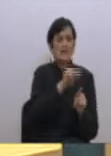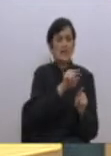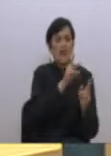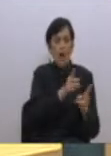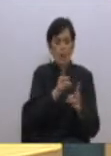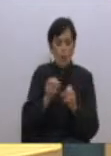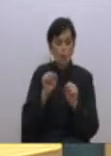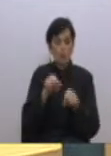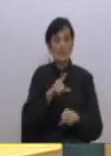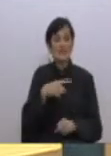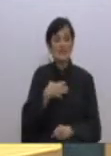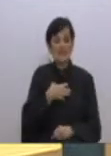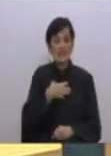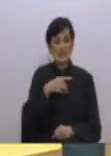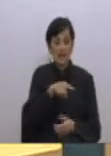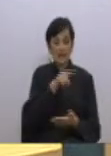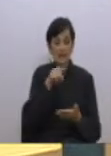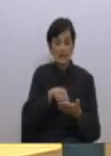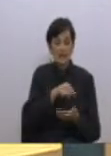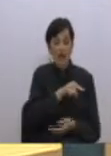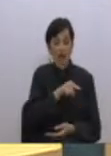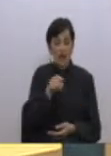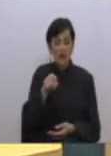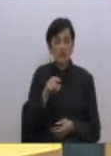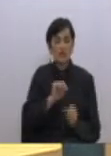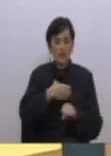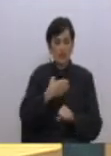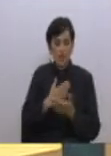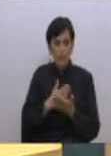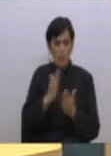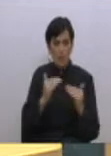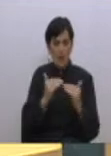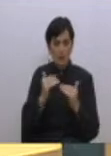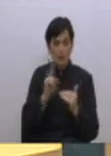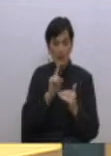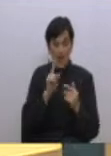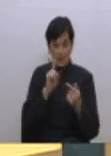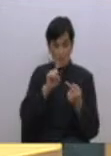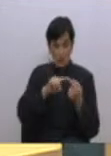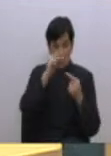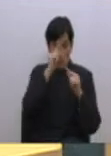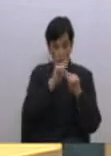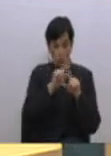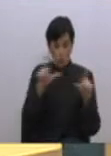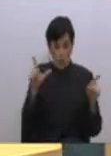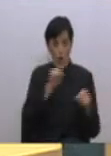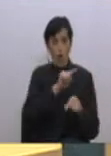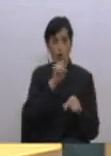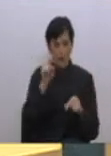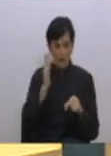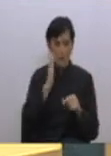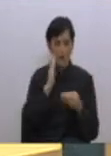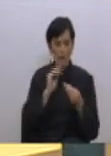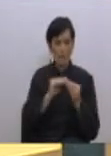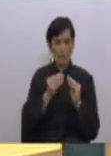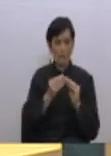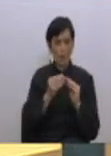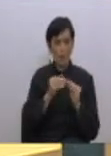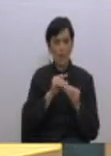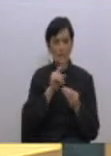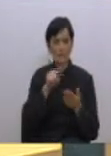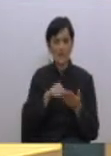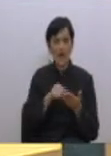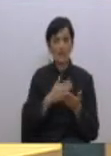magram. Zirta da, te sa ghid hebi, cada zvoul iaris maximal urat. Eheba scolebs, colebs și marflați, aris problemuri sa ghid hebi,